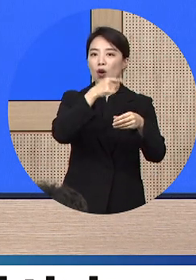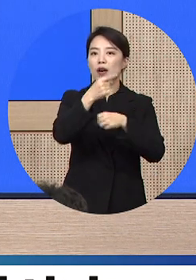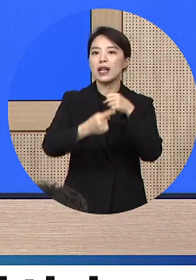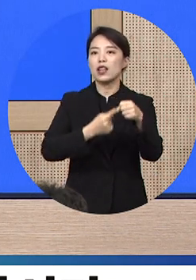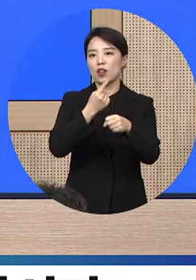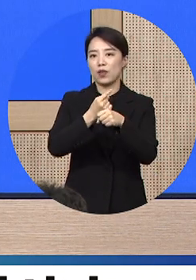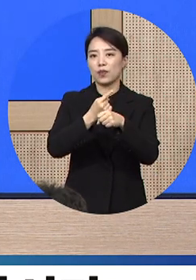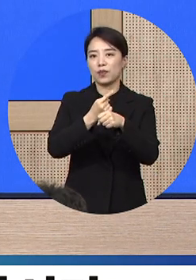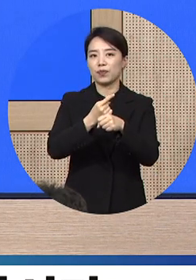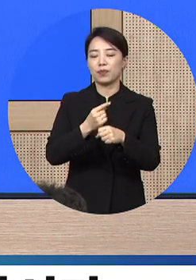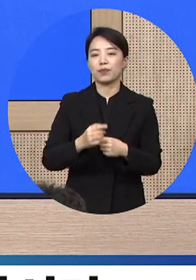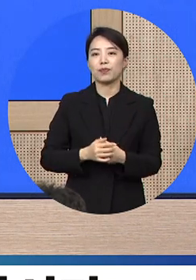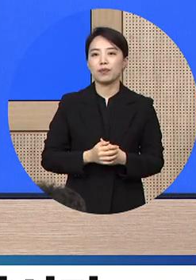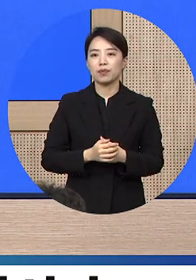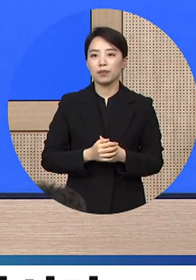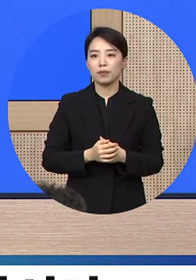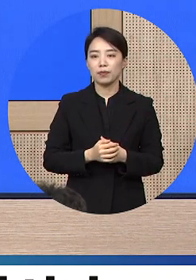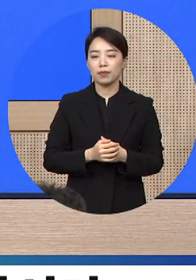되는 날입니다.